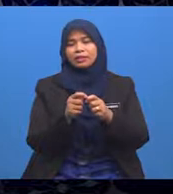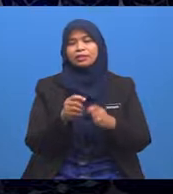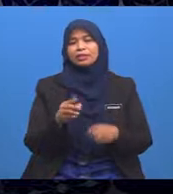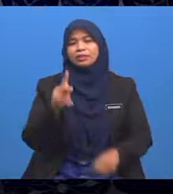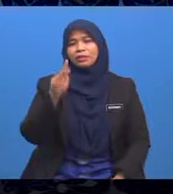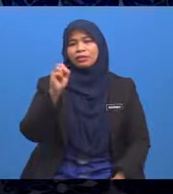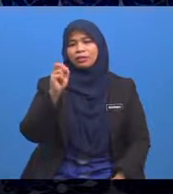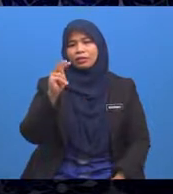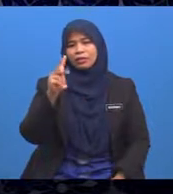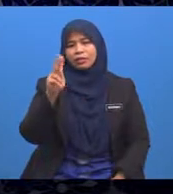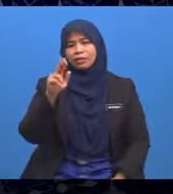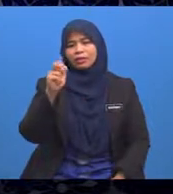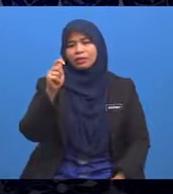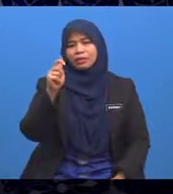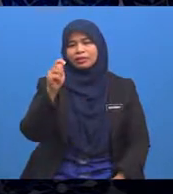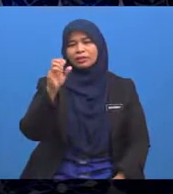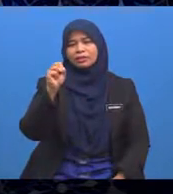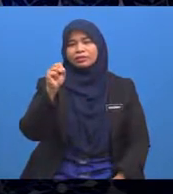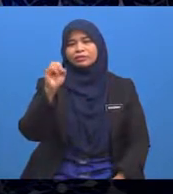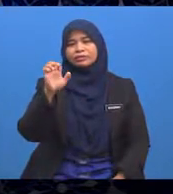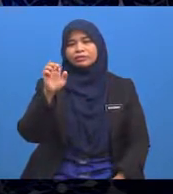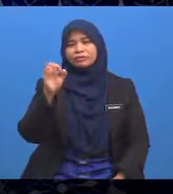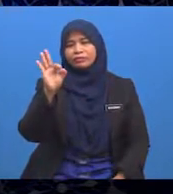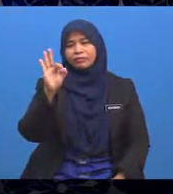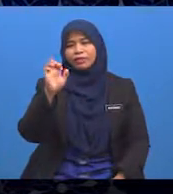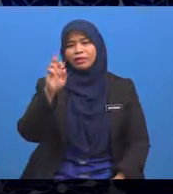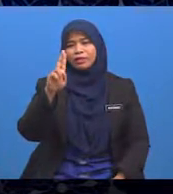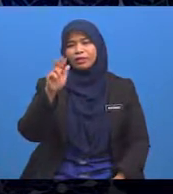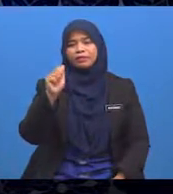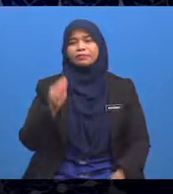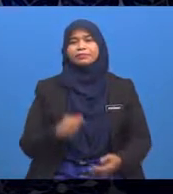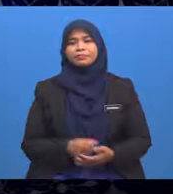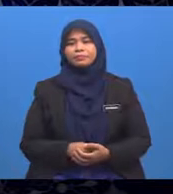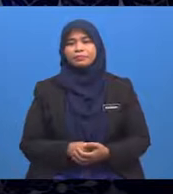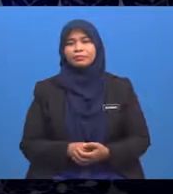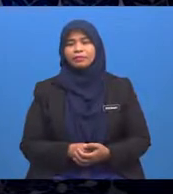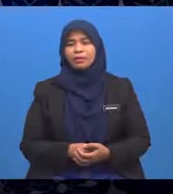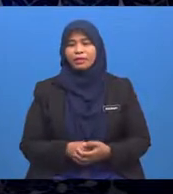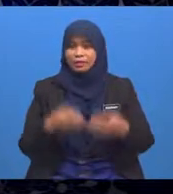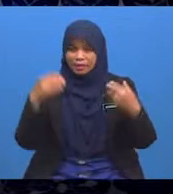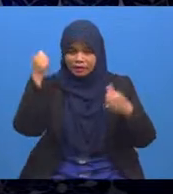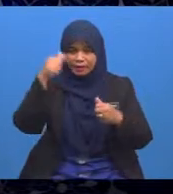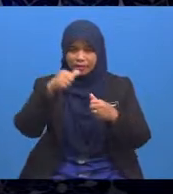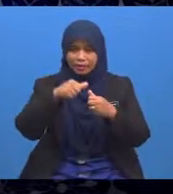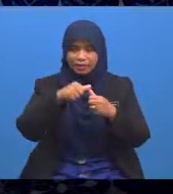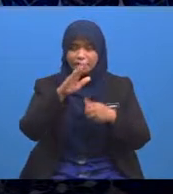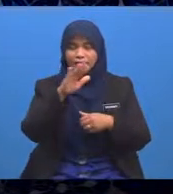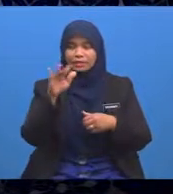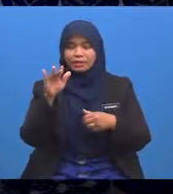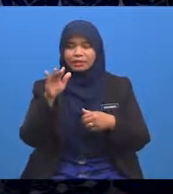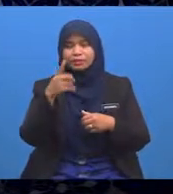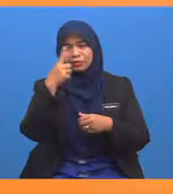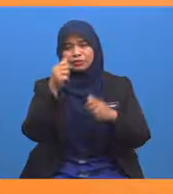sfera, aluminium, polikarbonat. Murid-murid masih ingatkah ejaan bagi